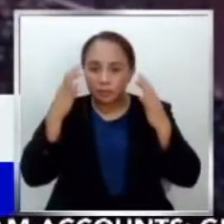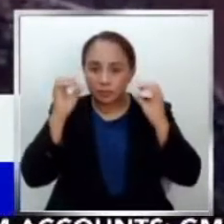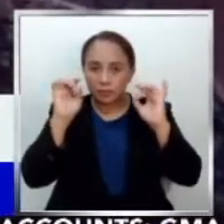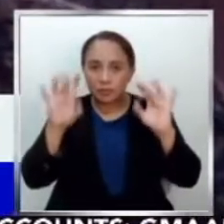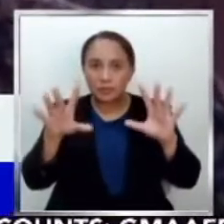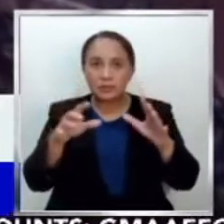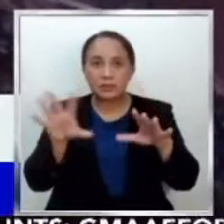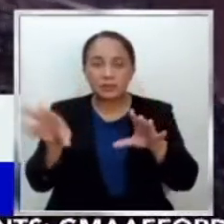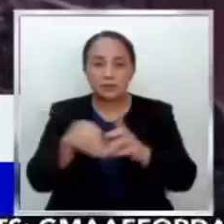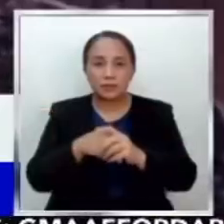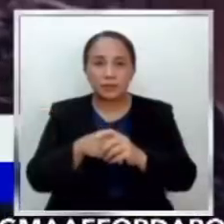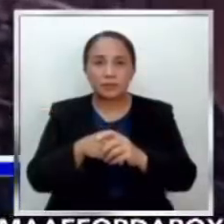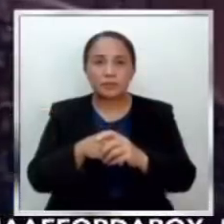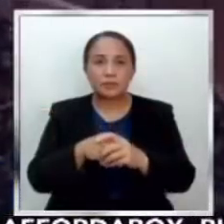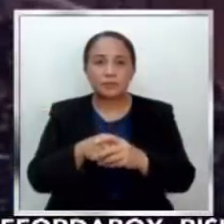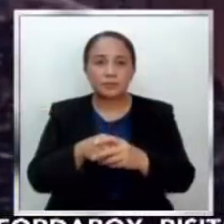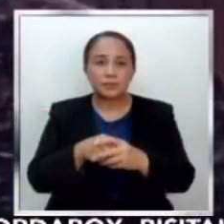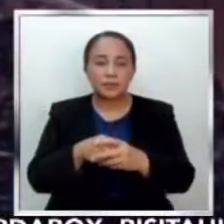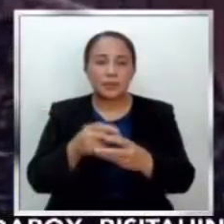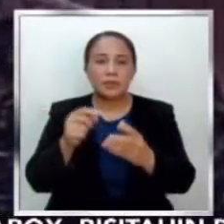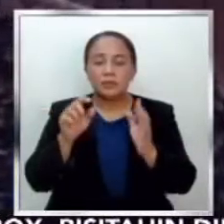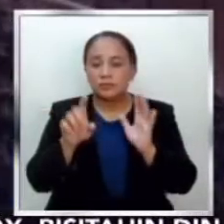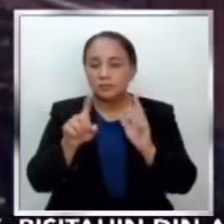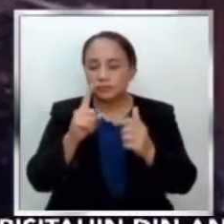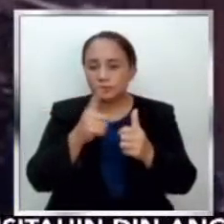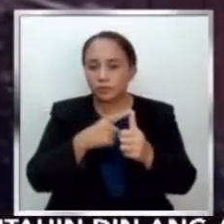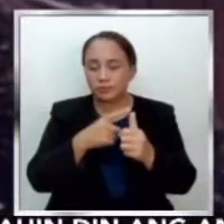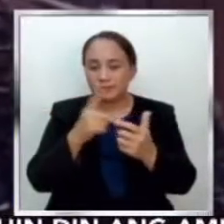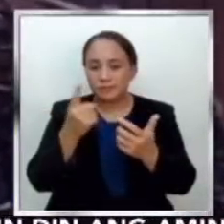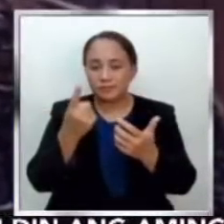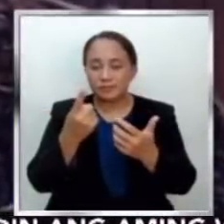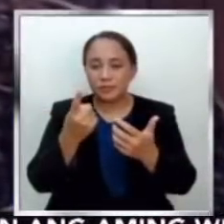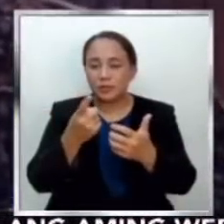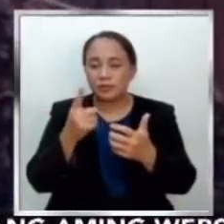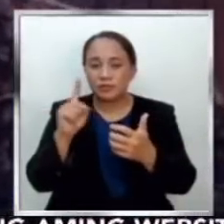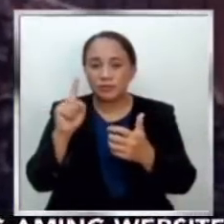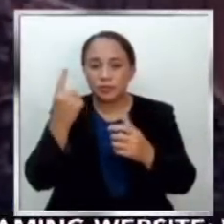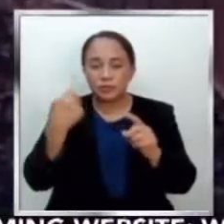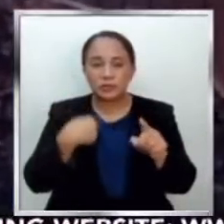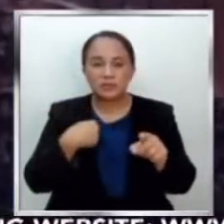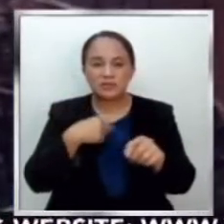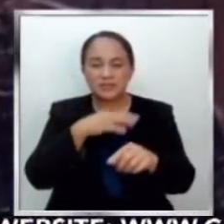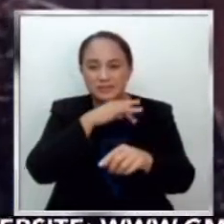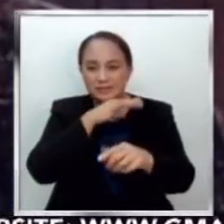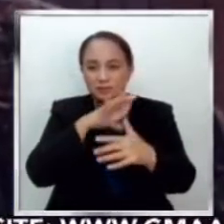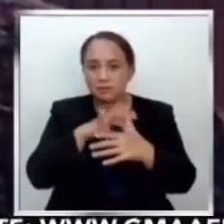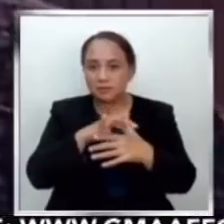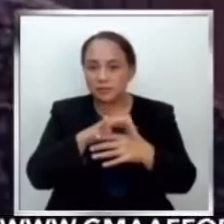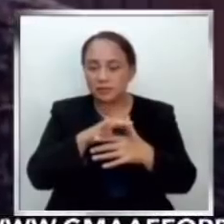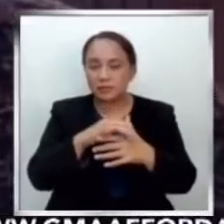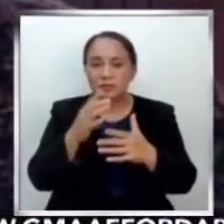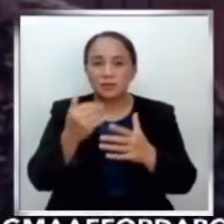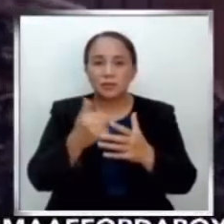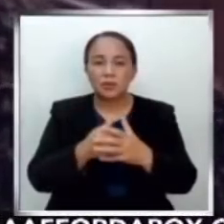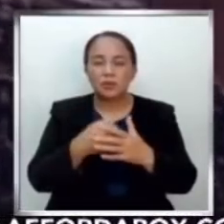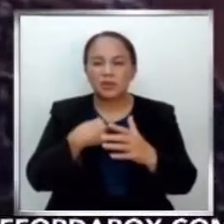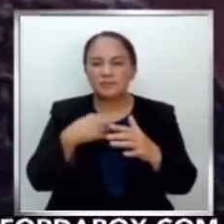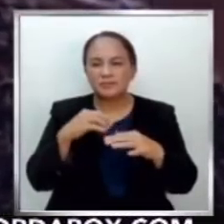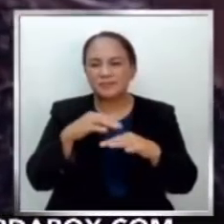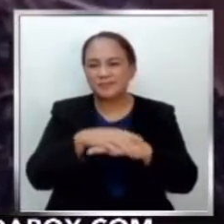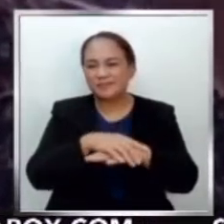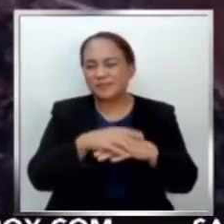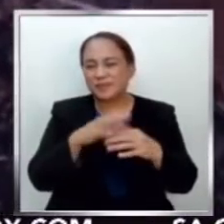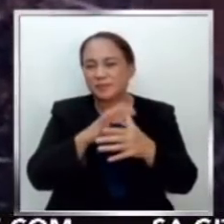tungkol dito. Unang-una po ito ay isang tinatawag na maruming karne or contaminated meat. No?